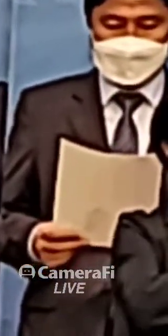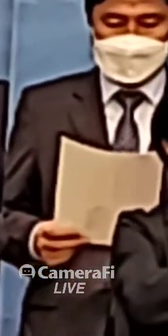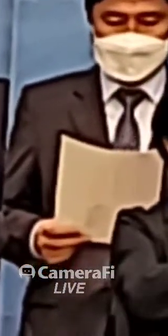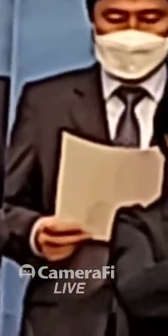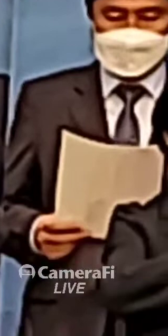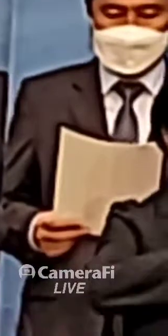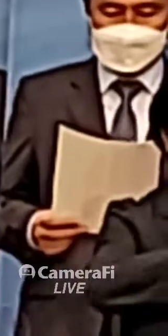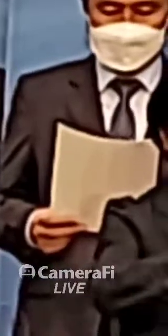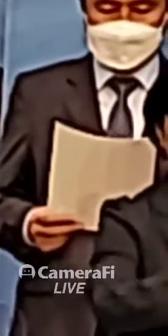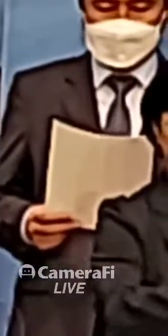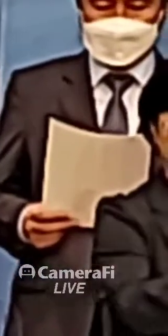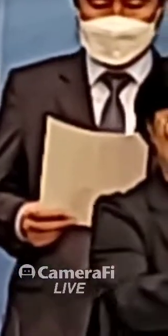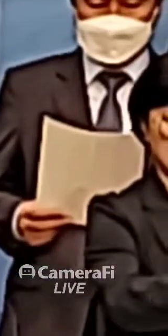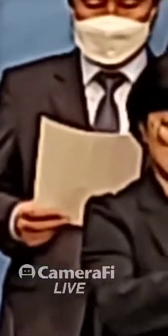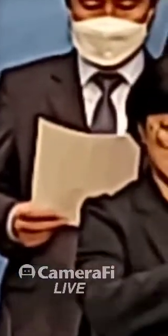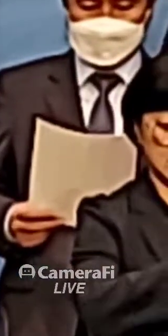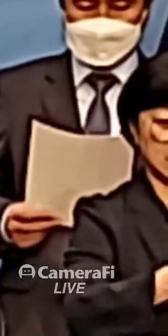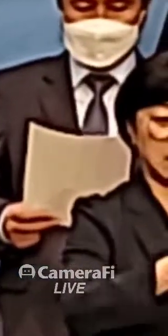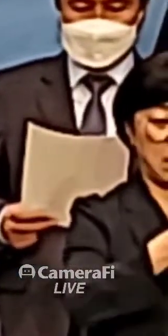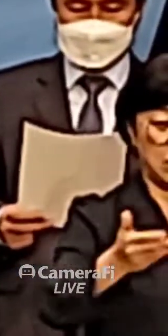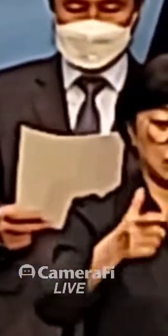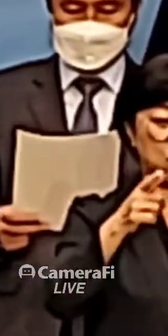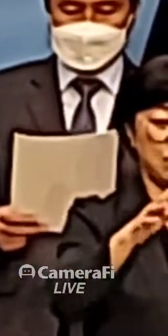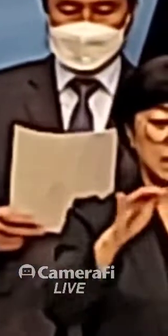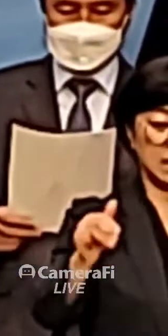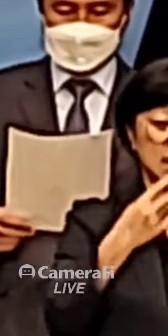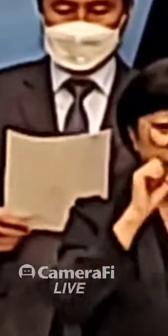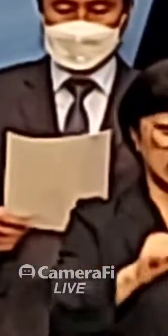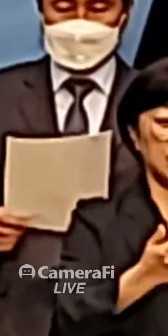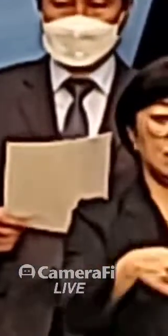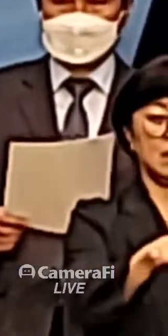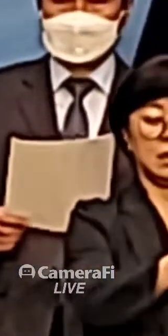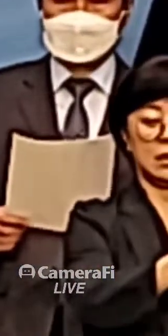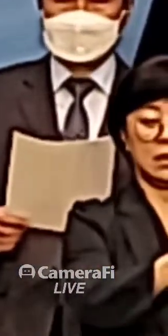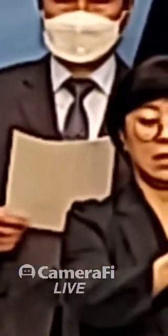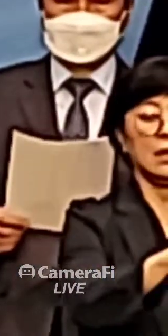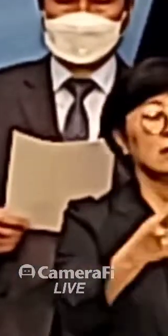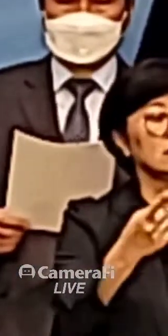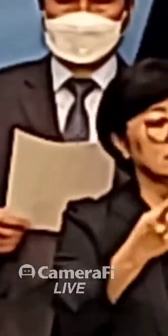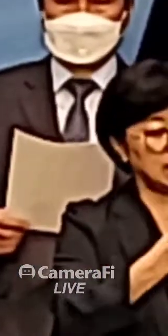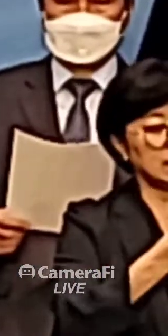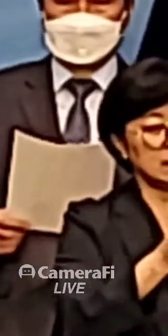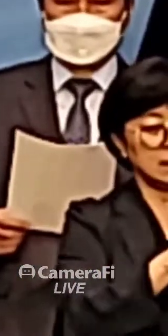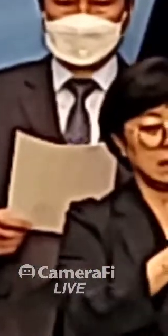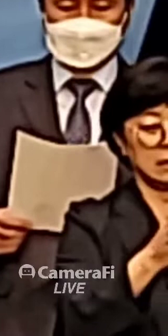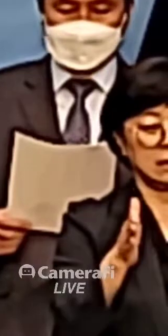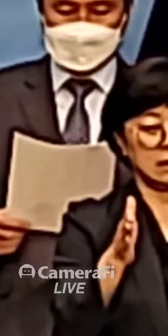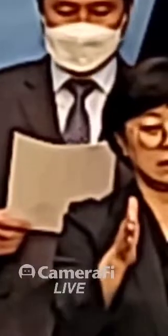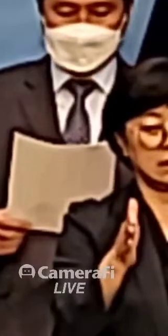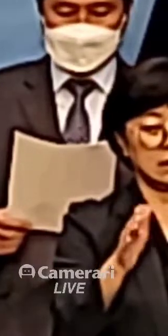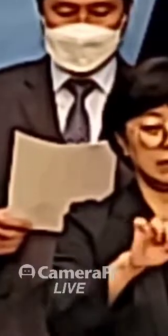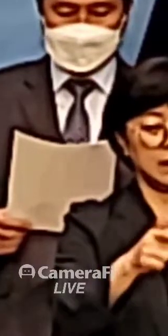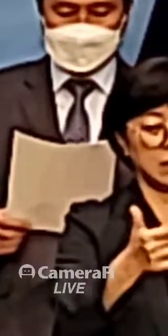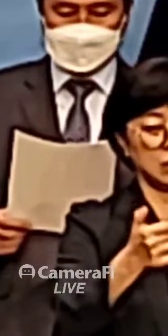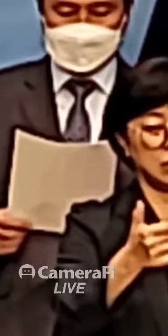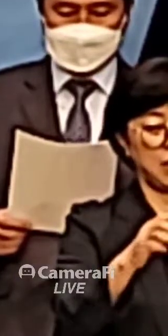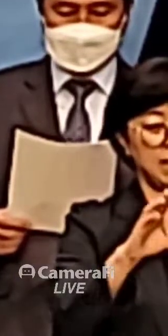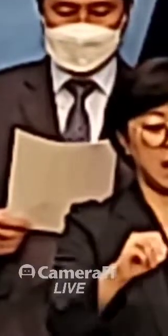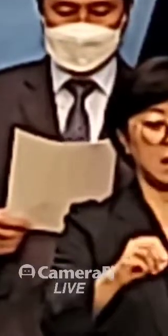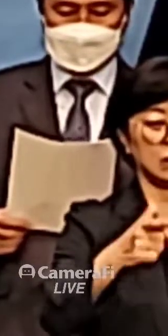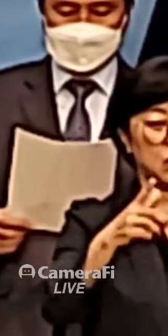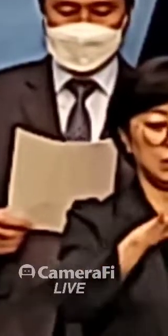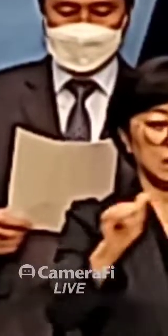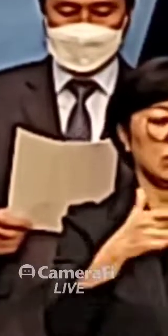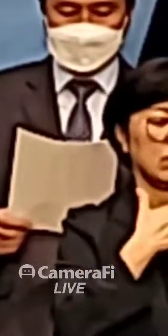강원특별자치도 설치, 강원도와 강원도민의 생존을 위한 위대한 첫 걸음입니다. 155만